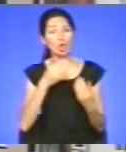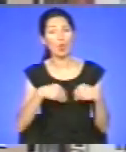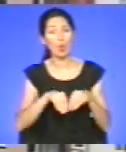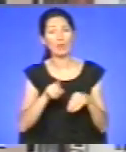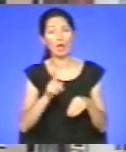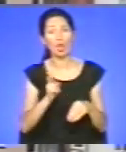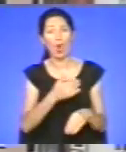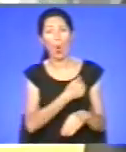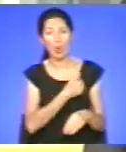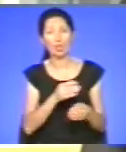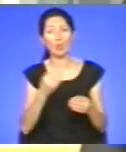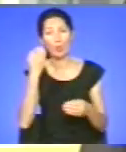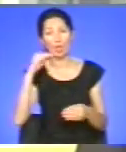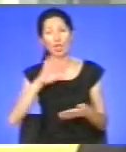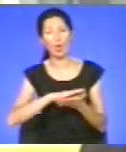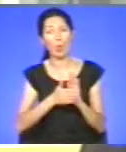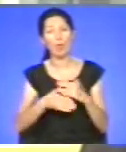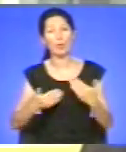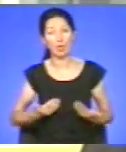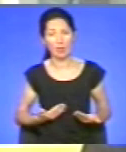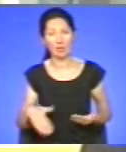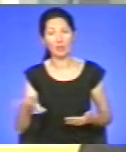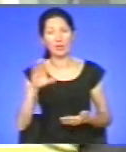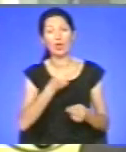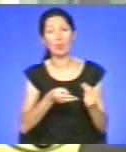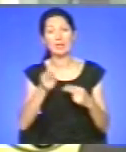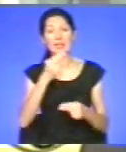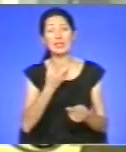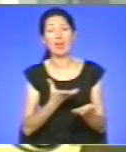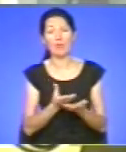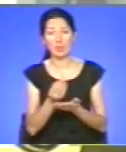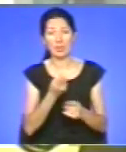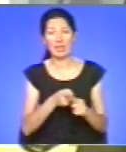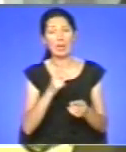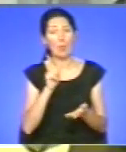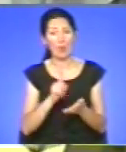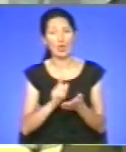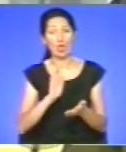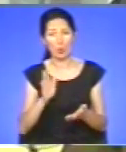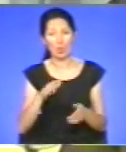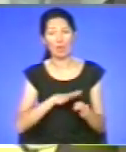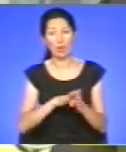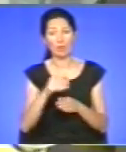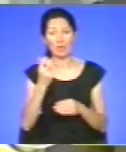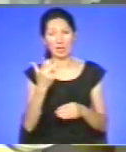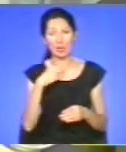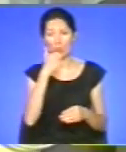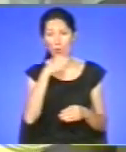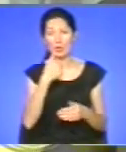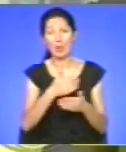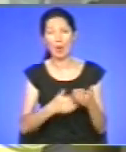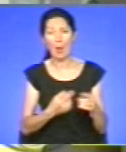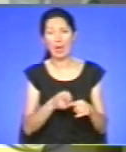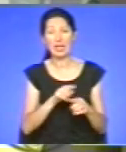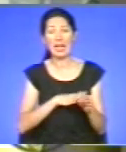умови проживання. Всі компенсаційні виплати, які повинні бути виконані в 2013 році за програмами, які